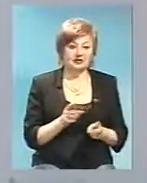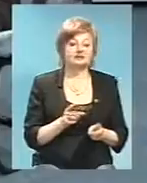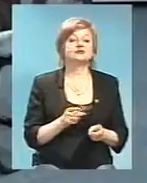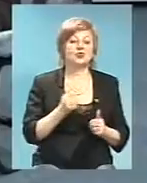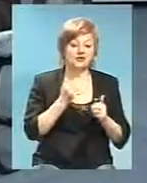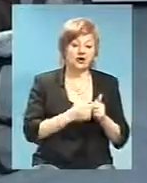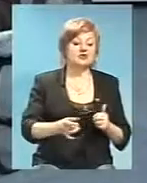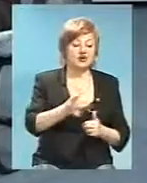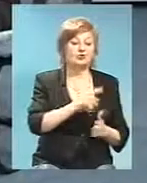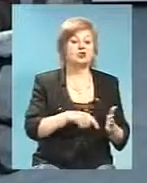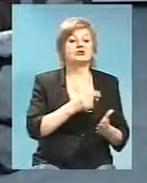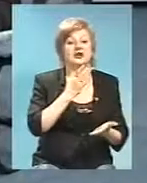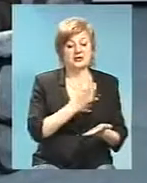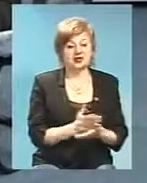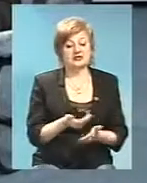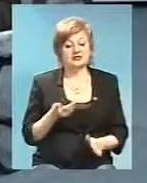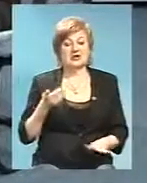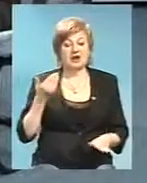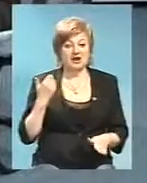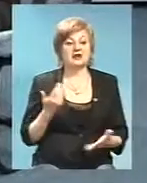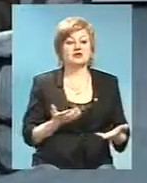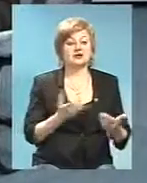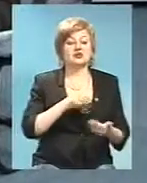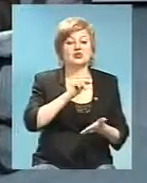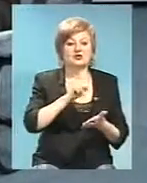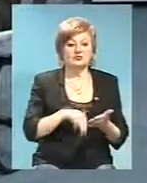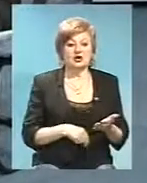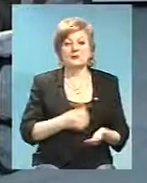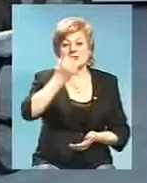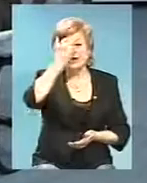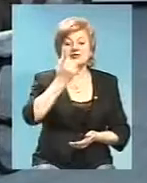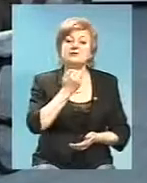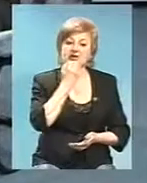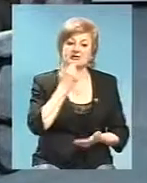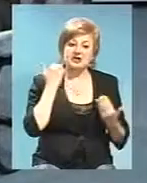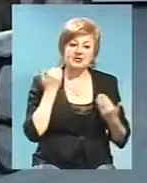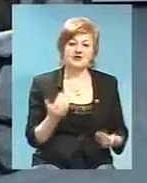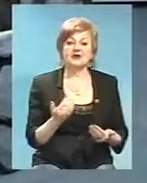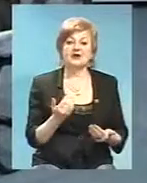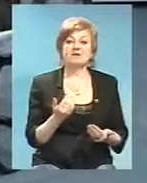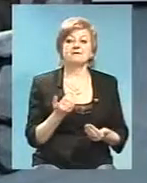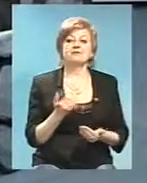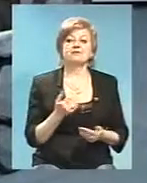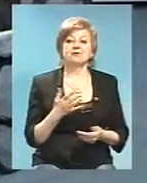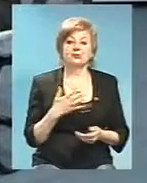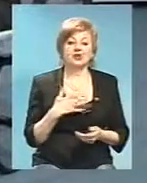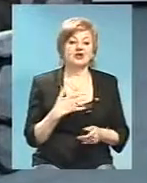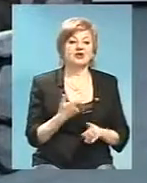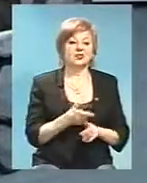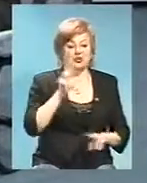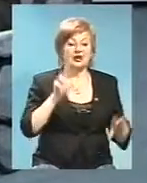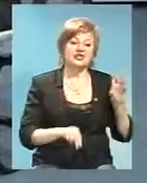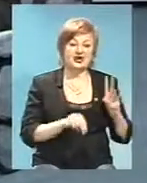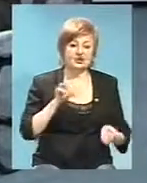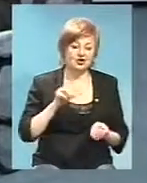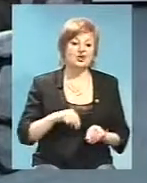районі міста, заздалегідь, звичайно, отримати цю довідочку. Я вам дуже дякую, пані Наталія, що завітали до нас, до ефіру. Я дуже сподіваюся, що